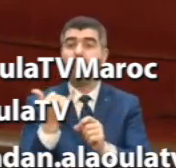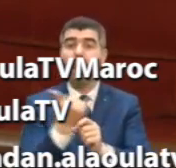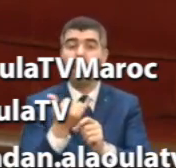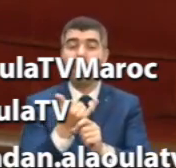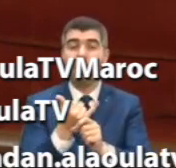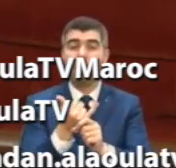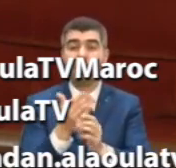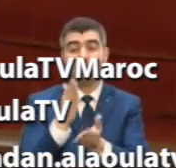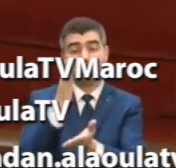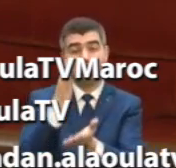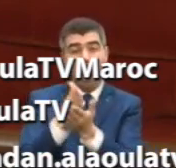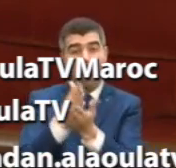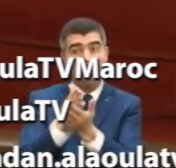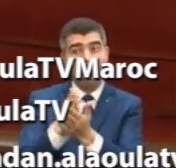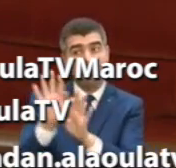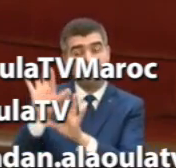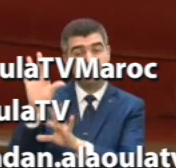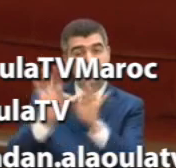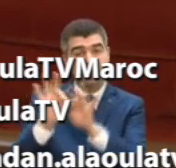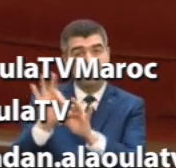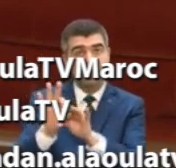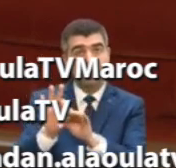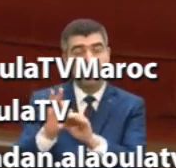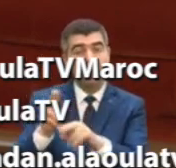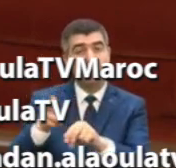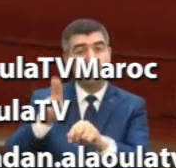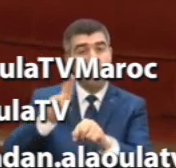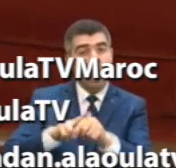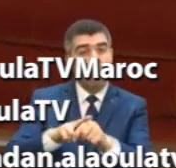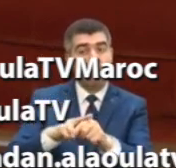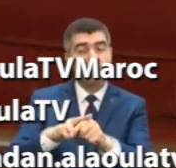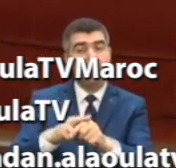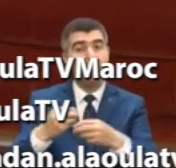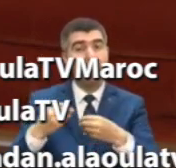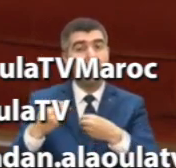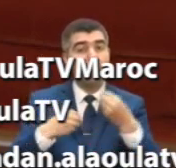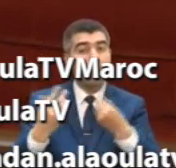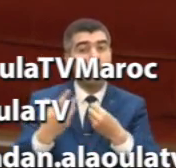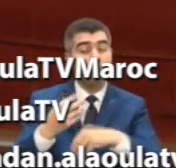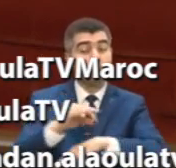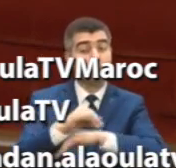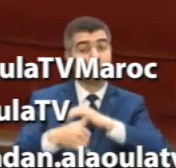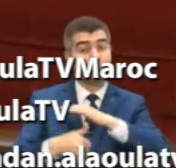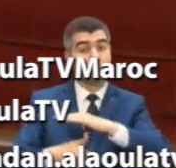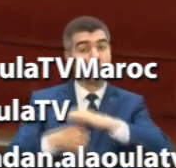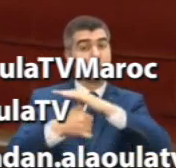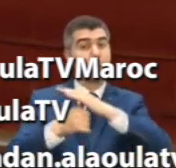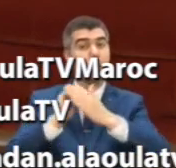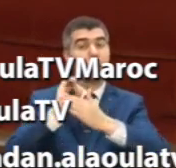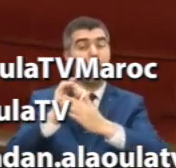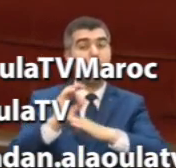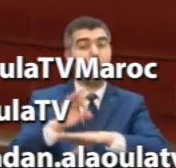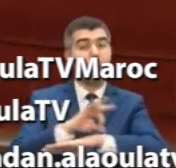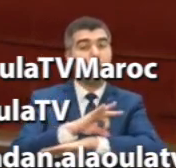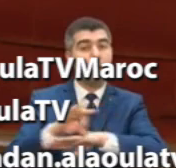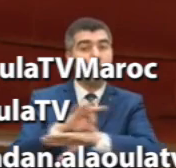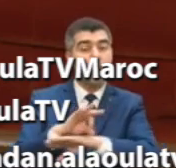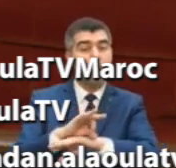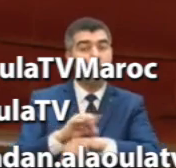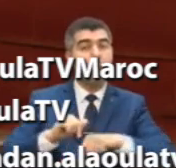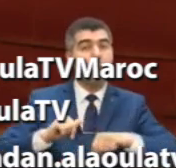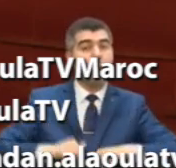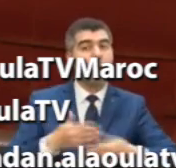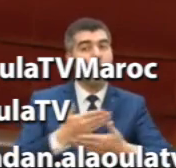ترشيد وعقلنة آلية التوظيف في المناصب العليا لكي تكون يعني مندرجة